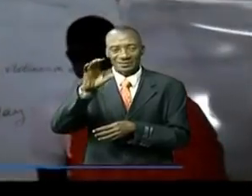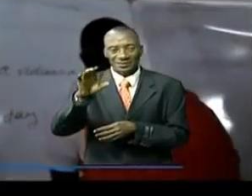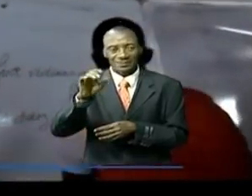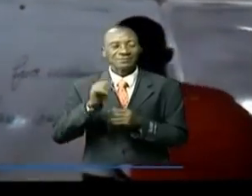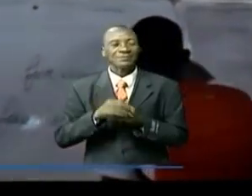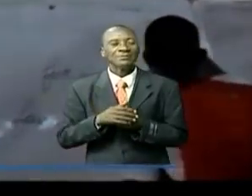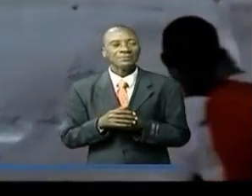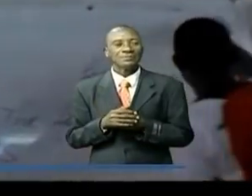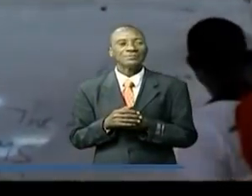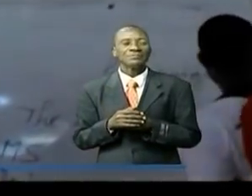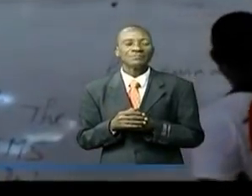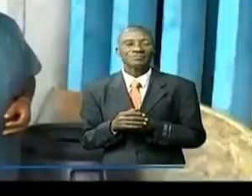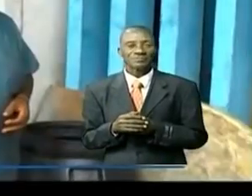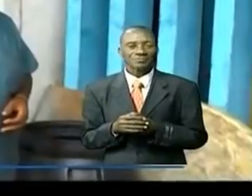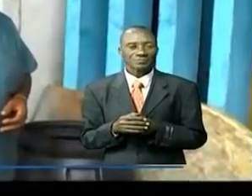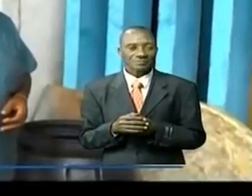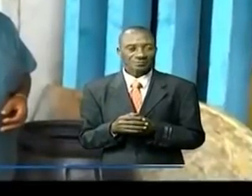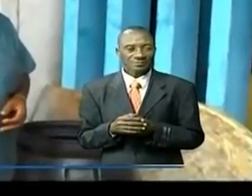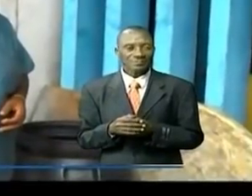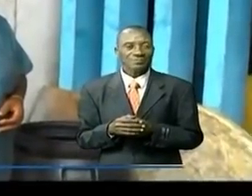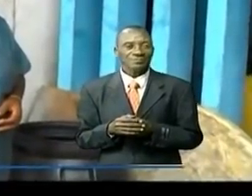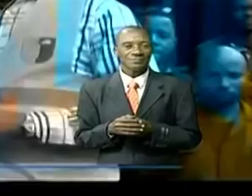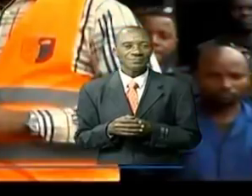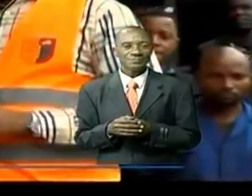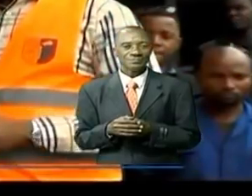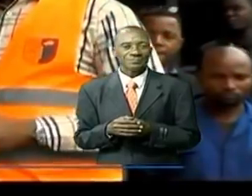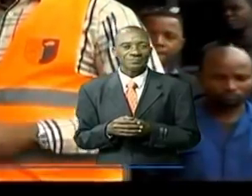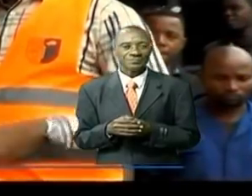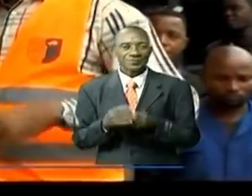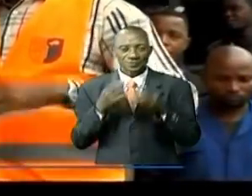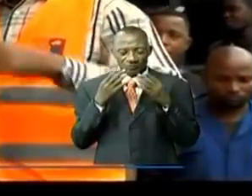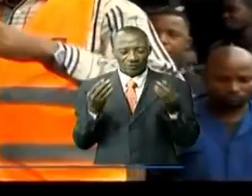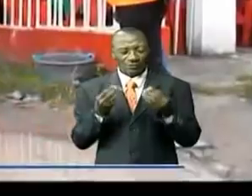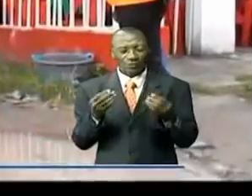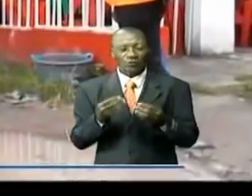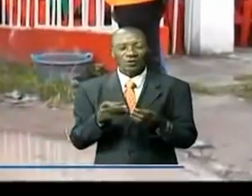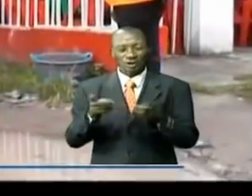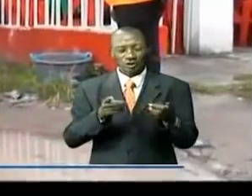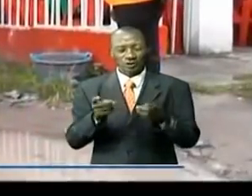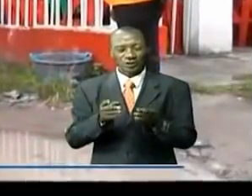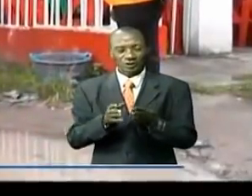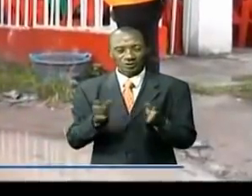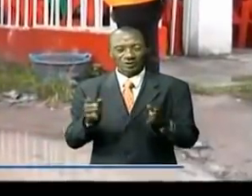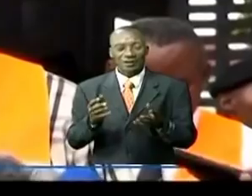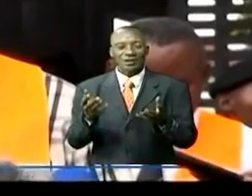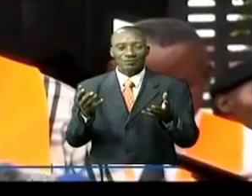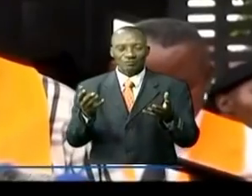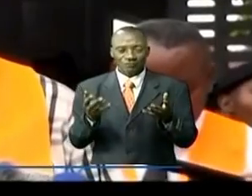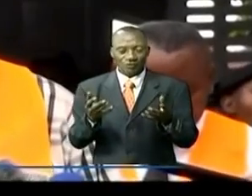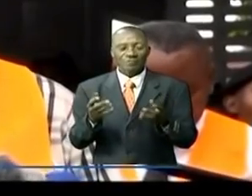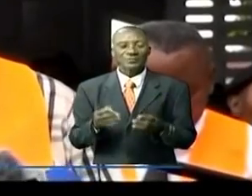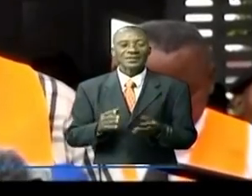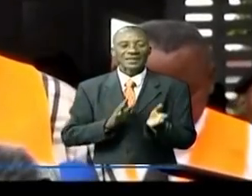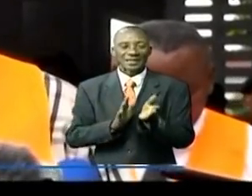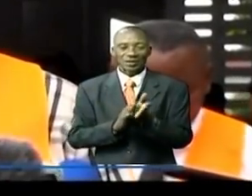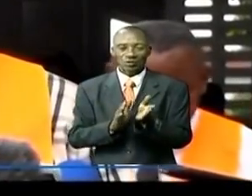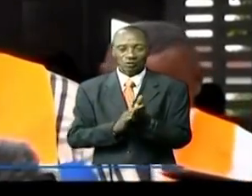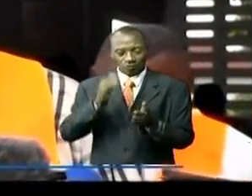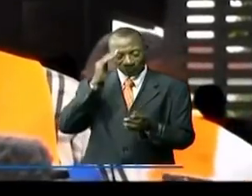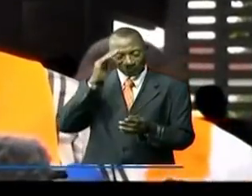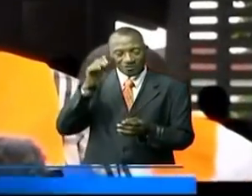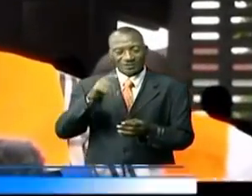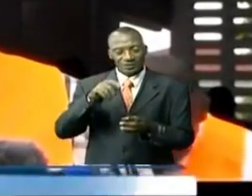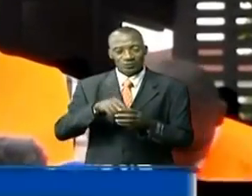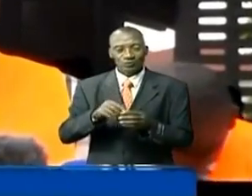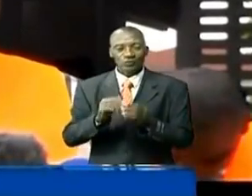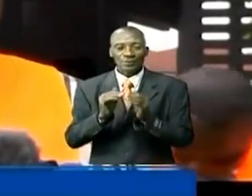la mentalité d'entretenir et de maintenir salubre cette grande école de commerce. Nous nous sommes rendus compte qu'il y a du